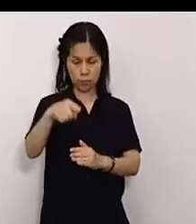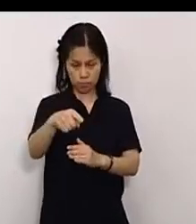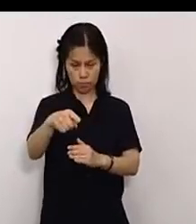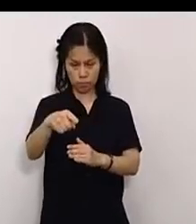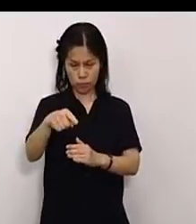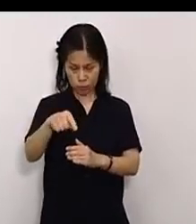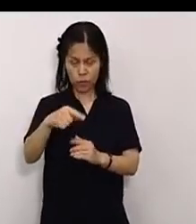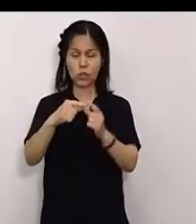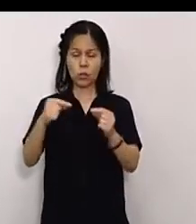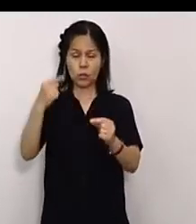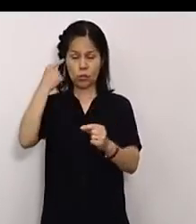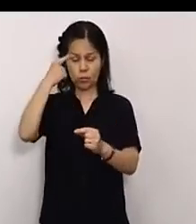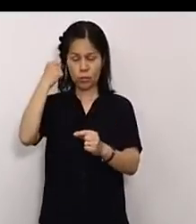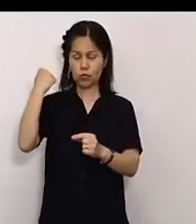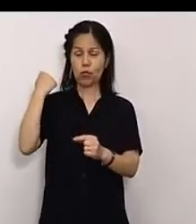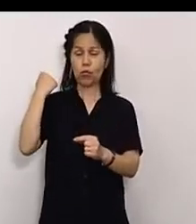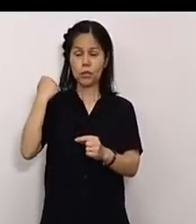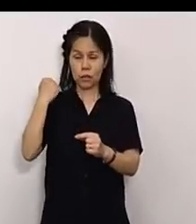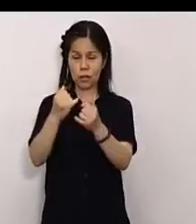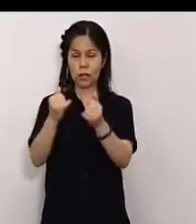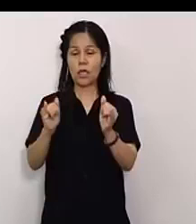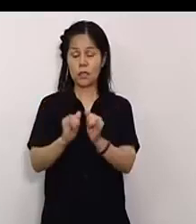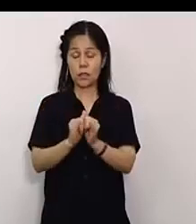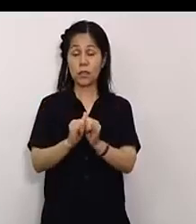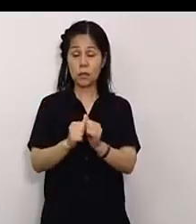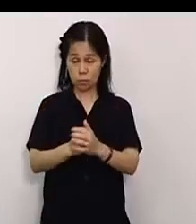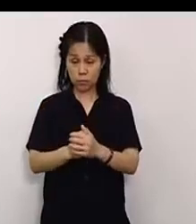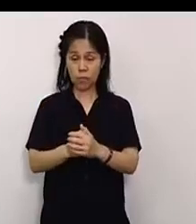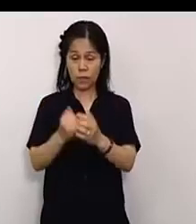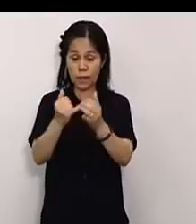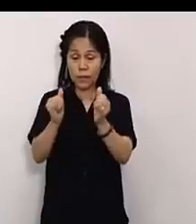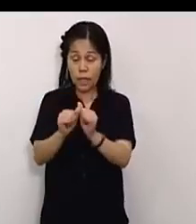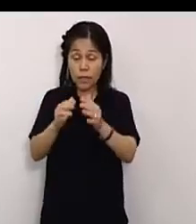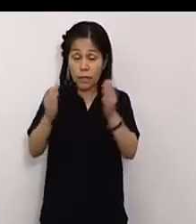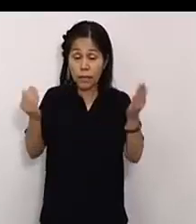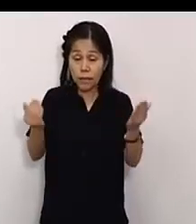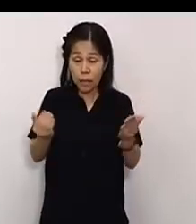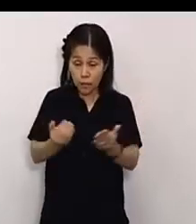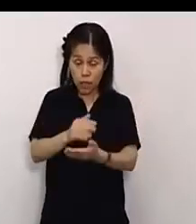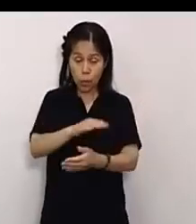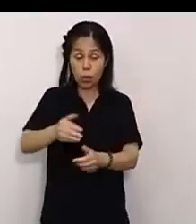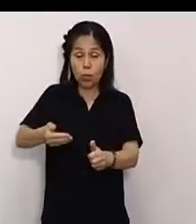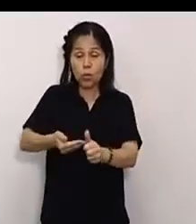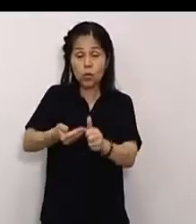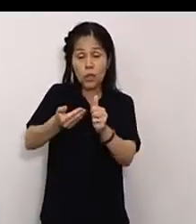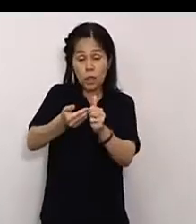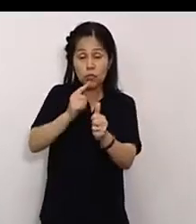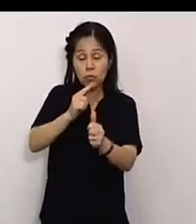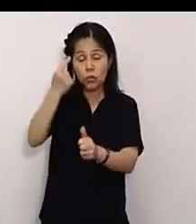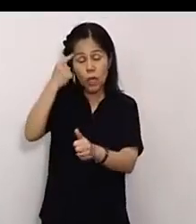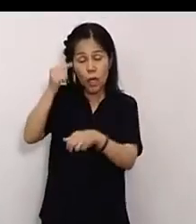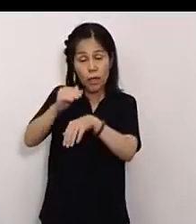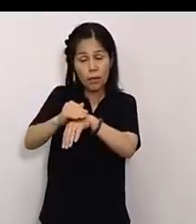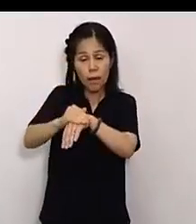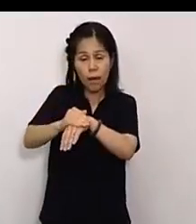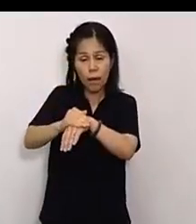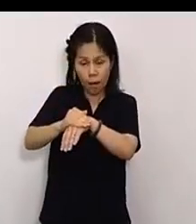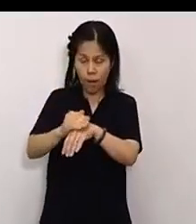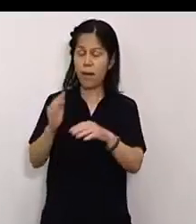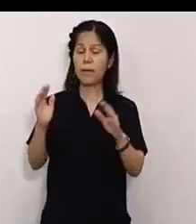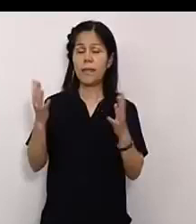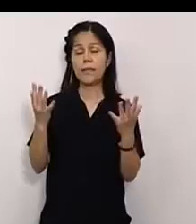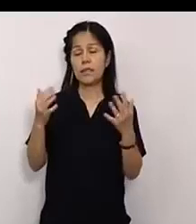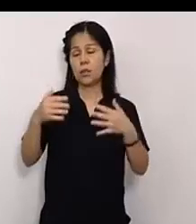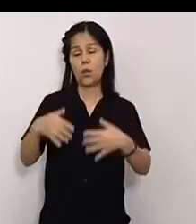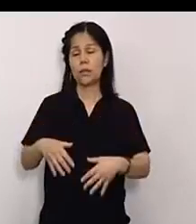が非常に強い社会だと思いますよね。子どもを社会全体で育てていくっていう考え方とか思想が非常に